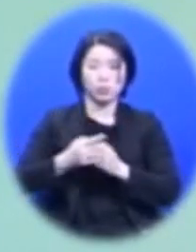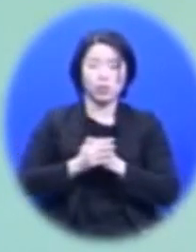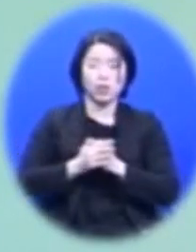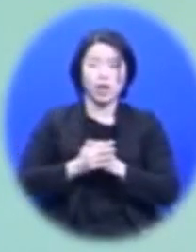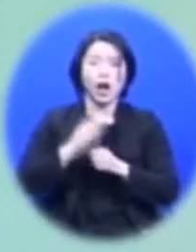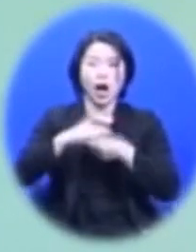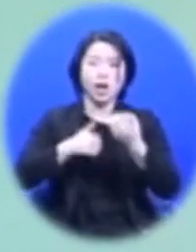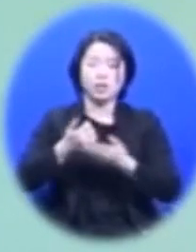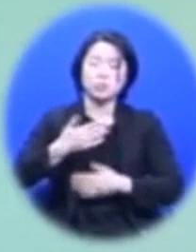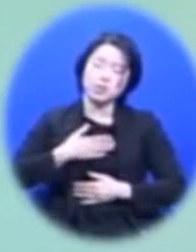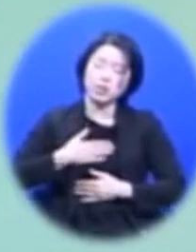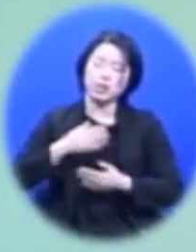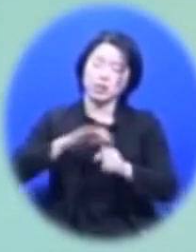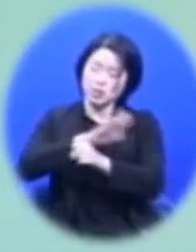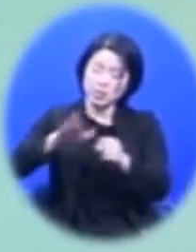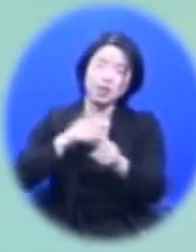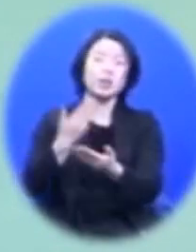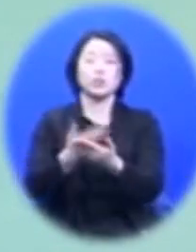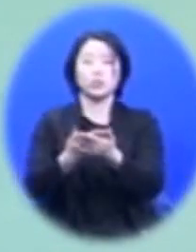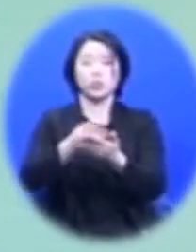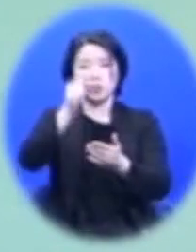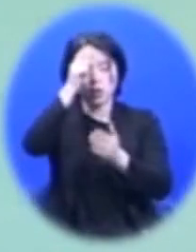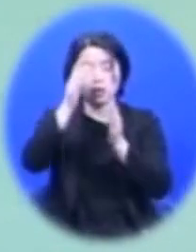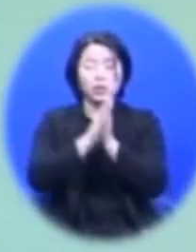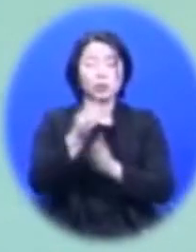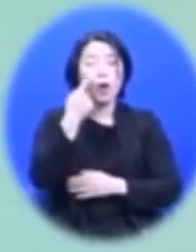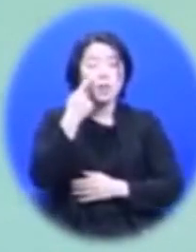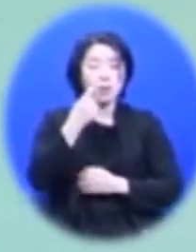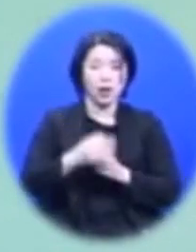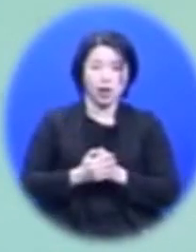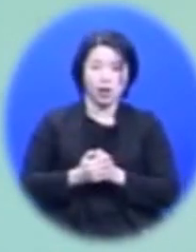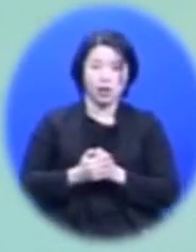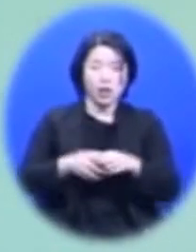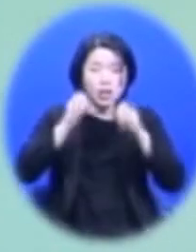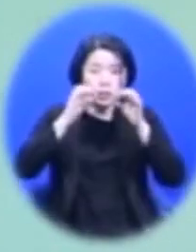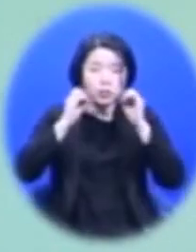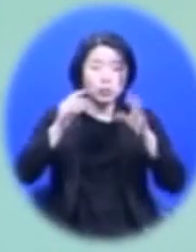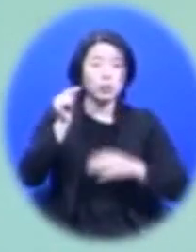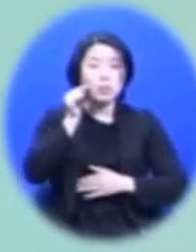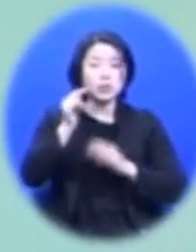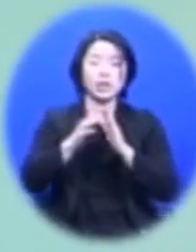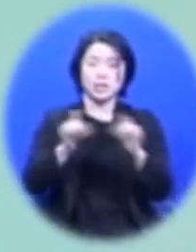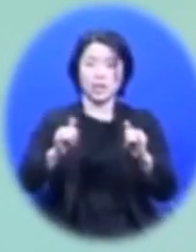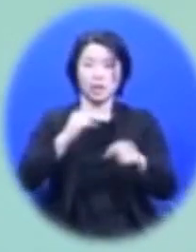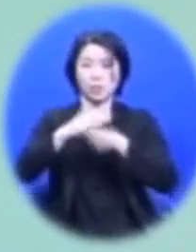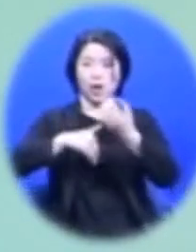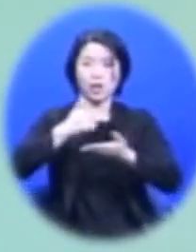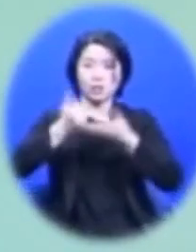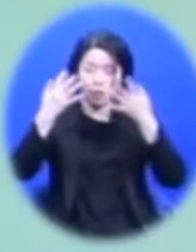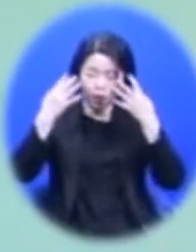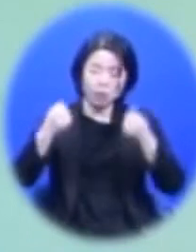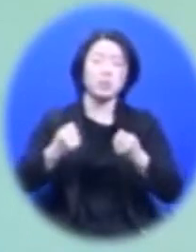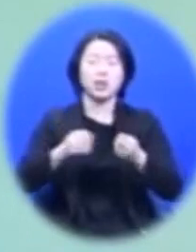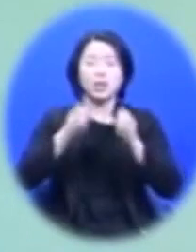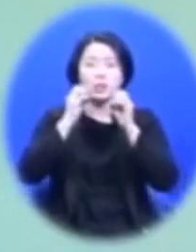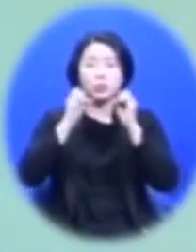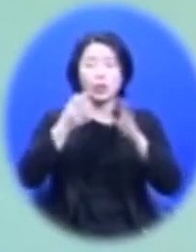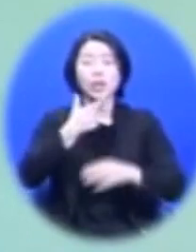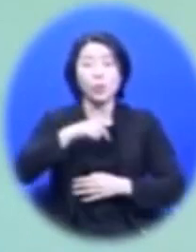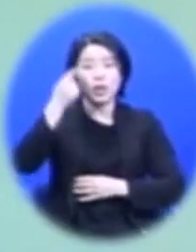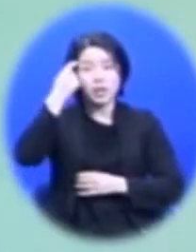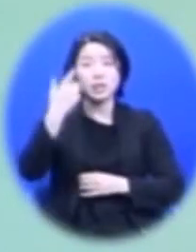제게 사랑을 주세요. 기도해 보세요. 전도 못 하시는 분, 하나님이 얼마나 전도하기를